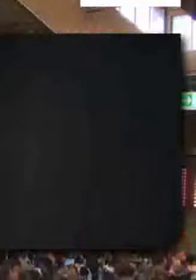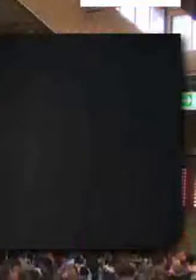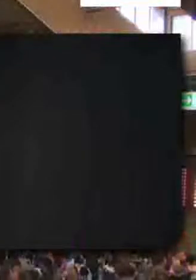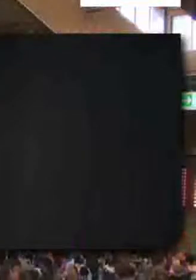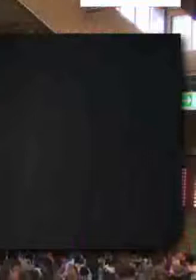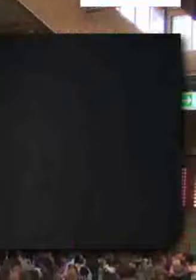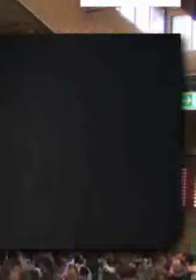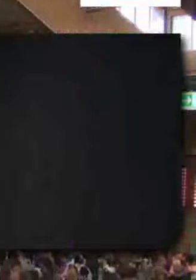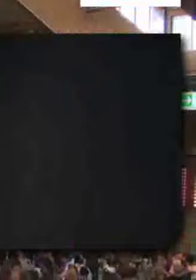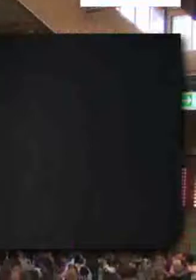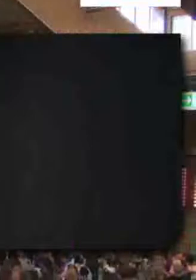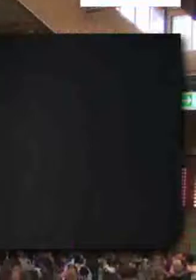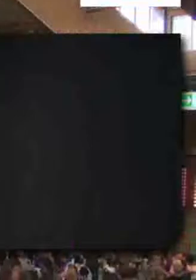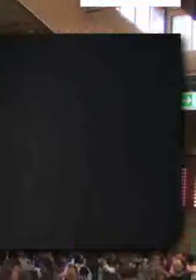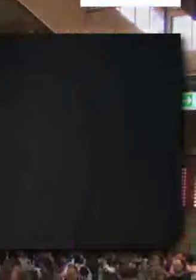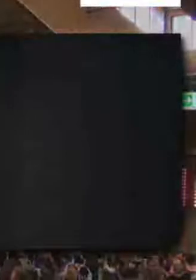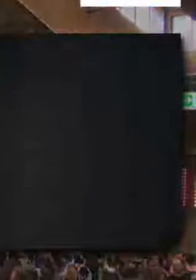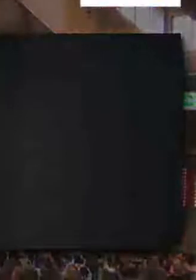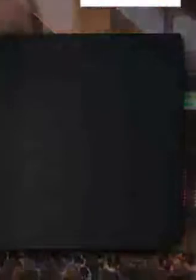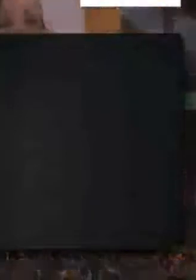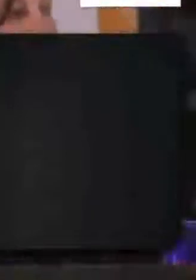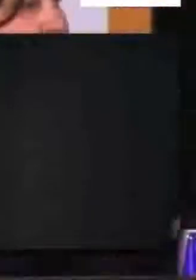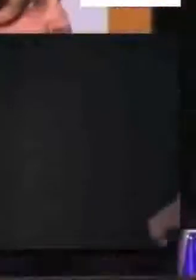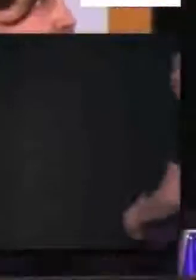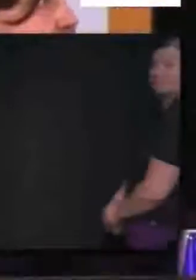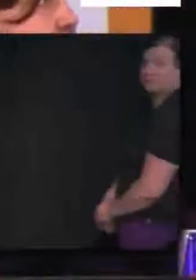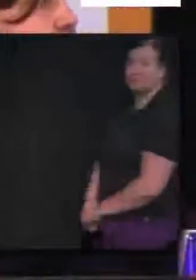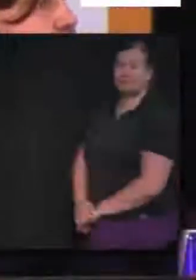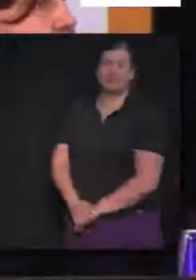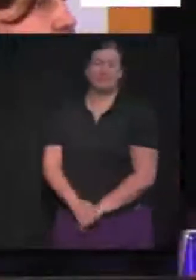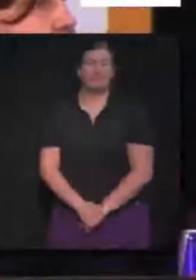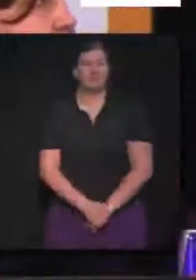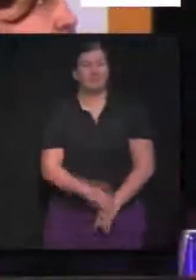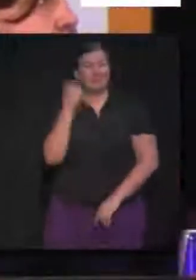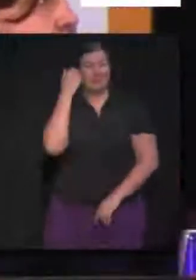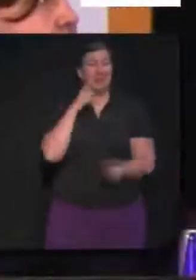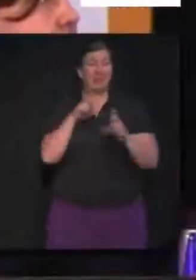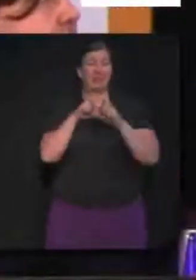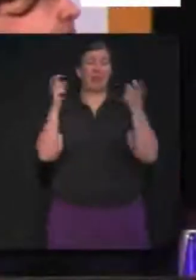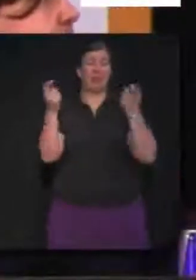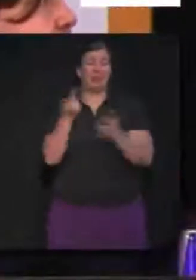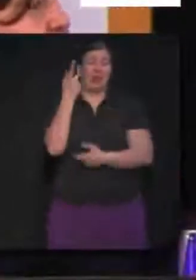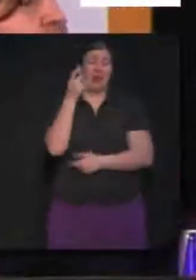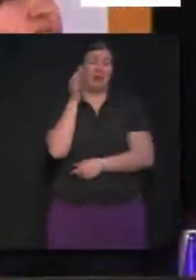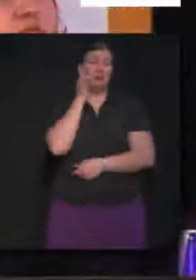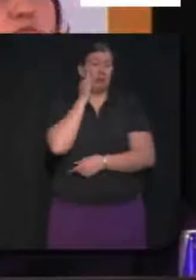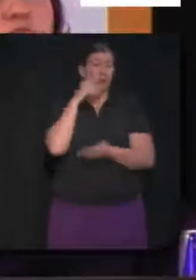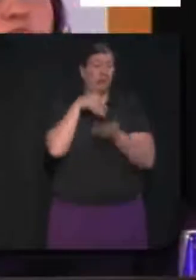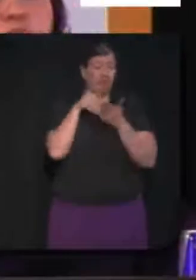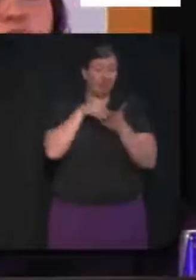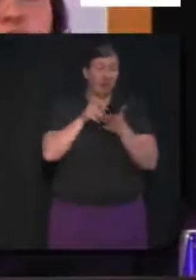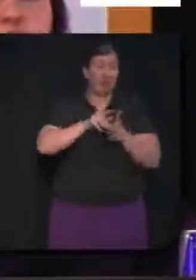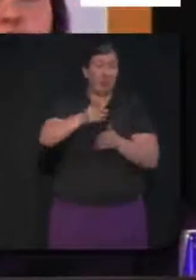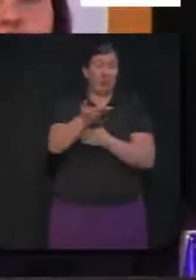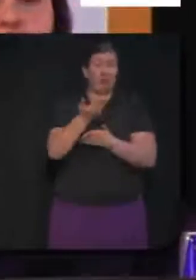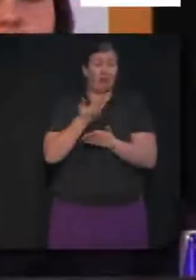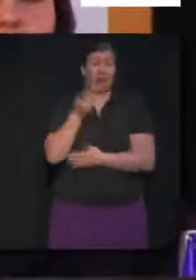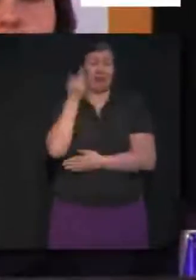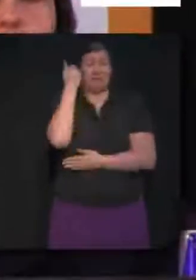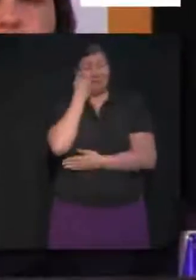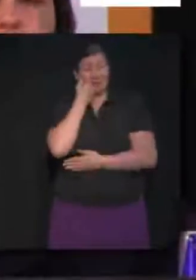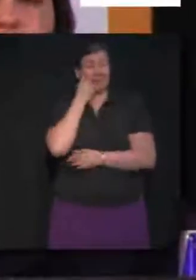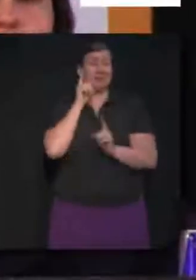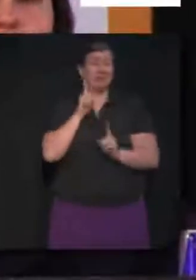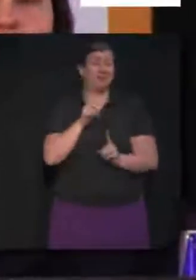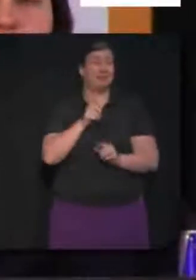so liebe Versammlung ist geht in einer Minute weiter und ich habe eine Bitte an euch hört